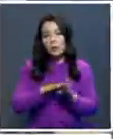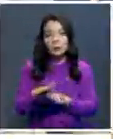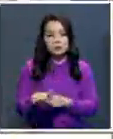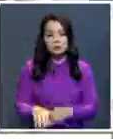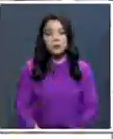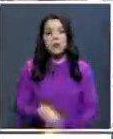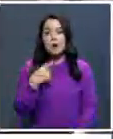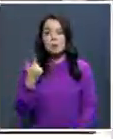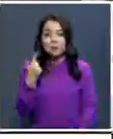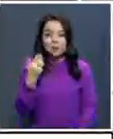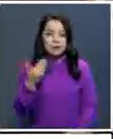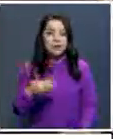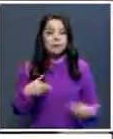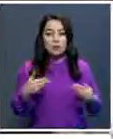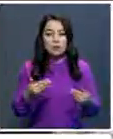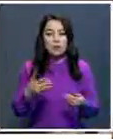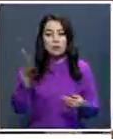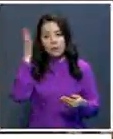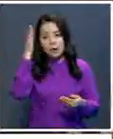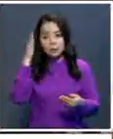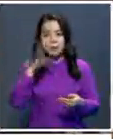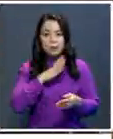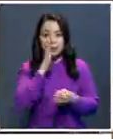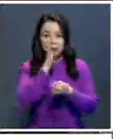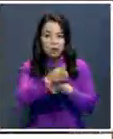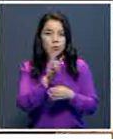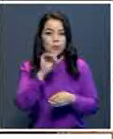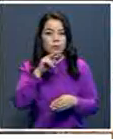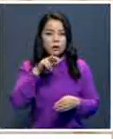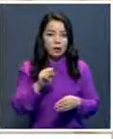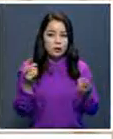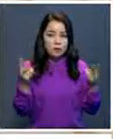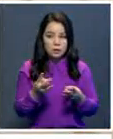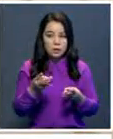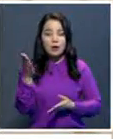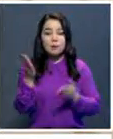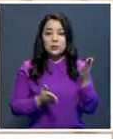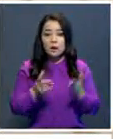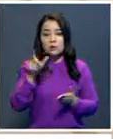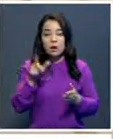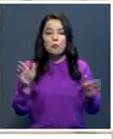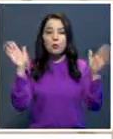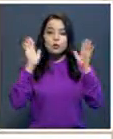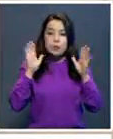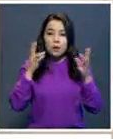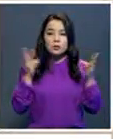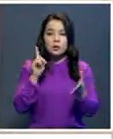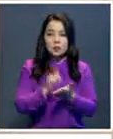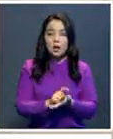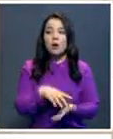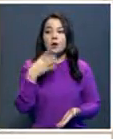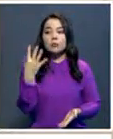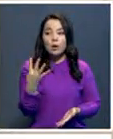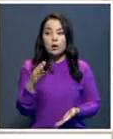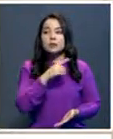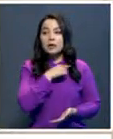Бірінші шарт басы денесі қыблаға қарау керек. Содан кейін бауыздайтын адам мұсылман болу керек. Төрт